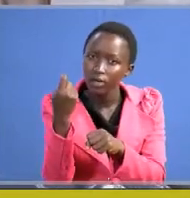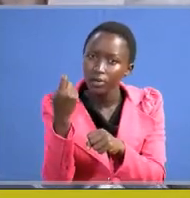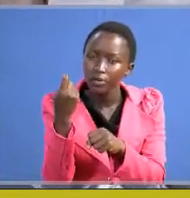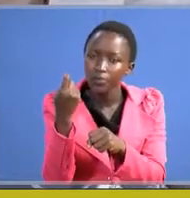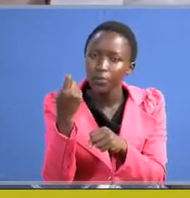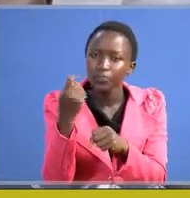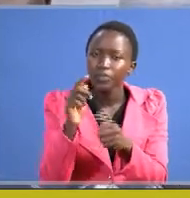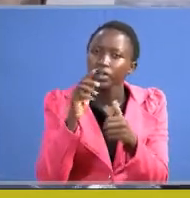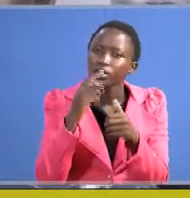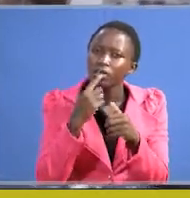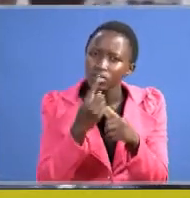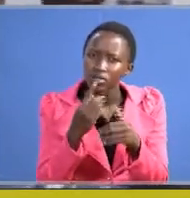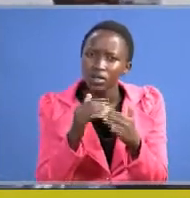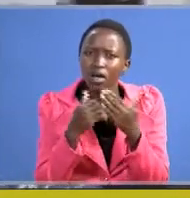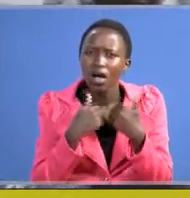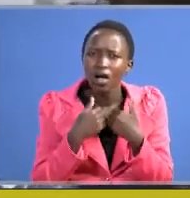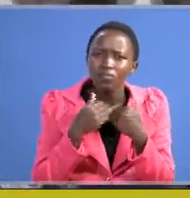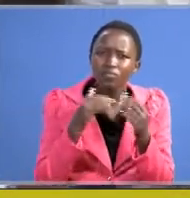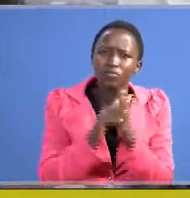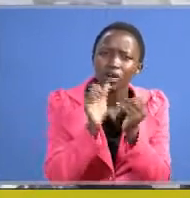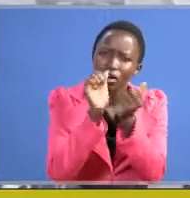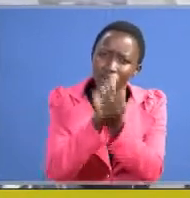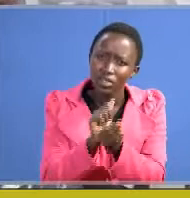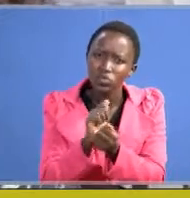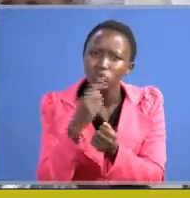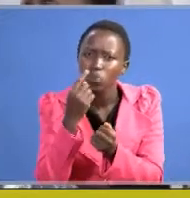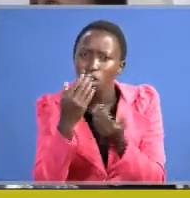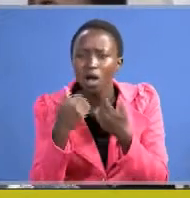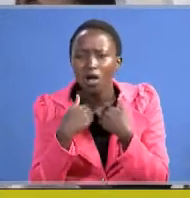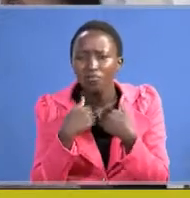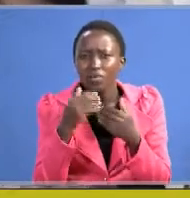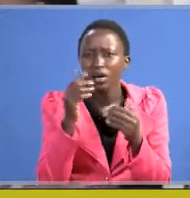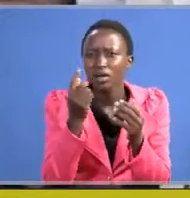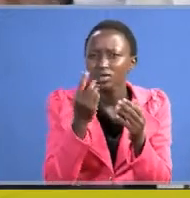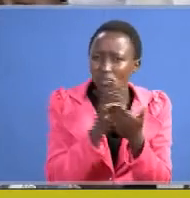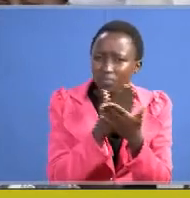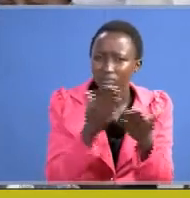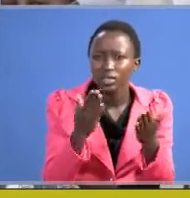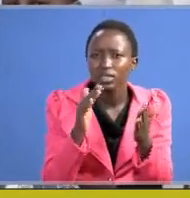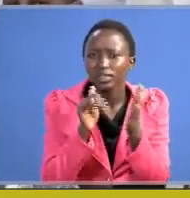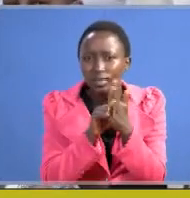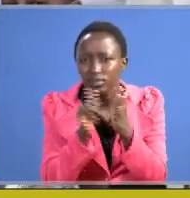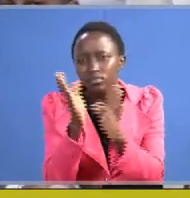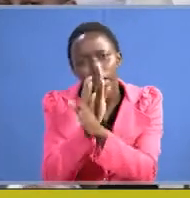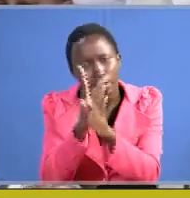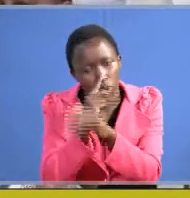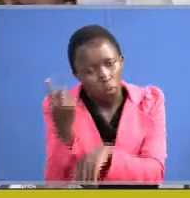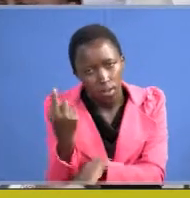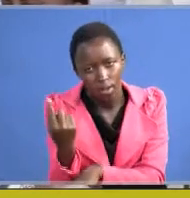hivyo tusijaribu kuleta maneno kukamata mtu huyu hapa na pale. Huko ni kuficha.